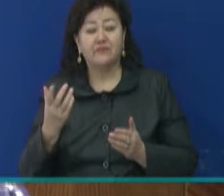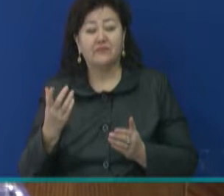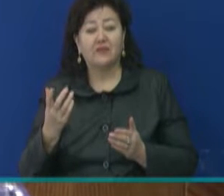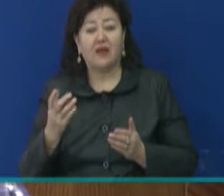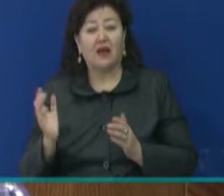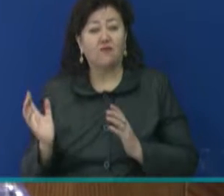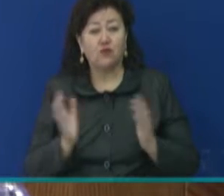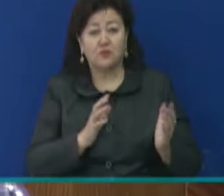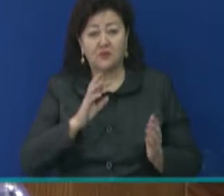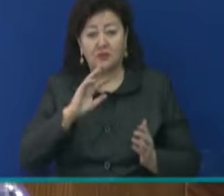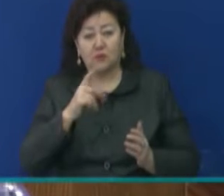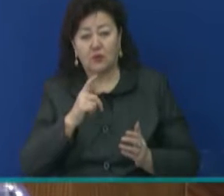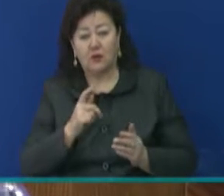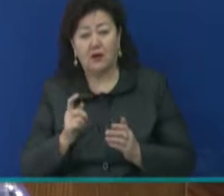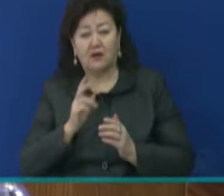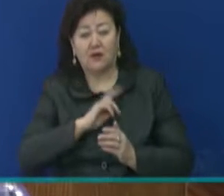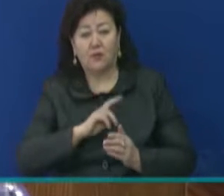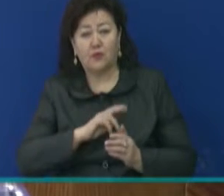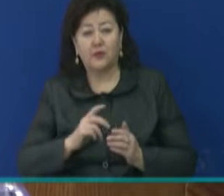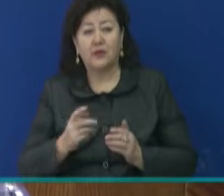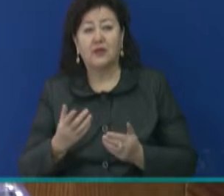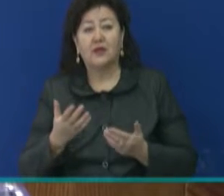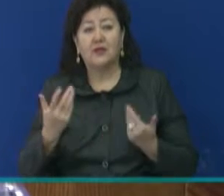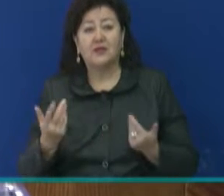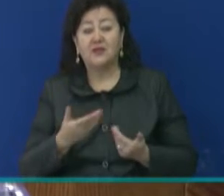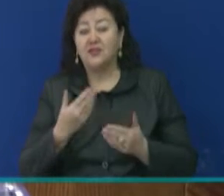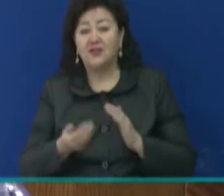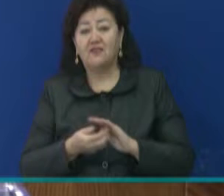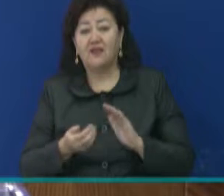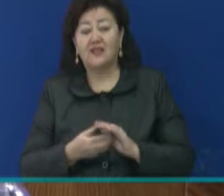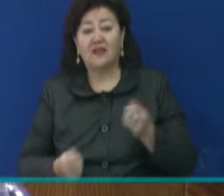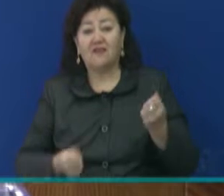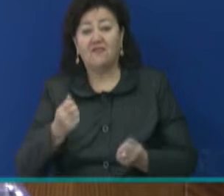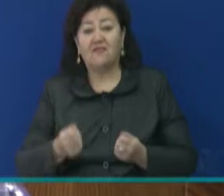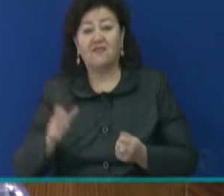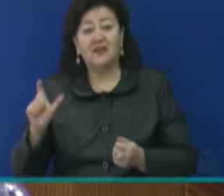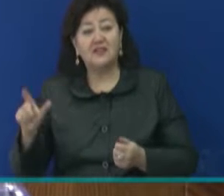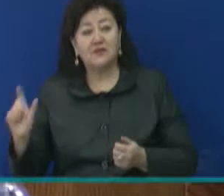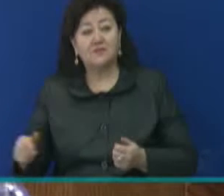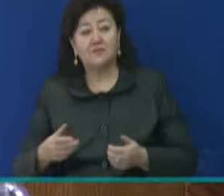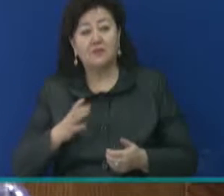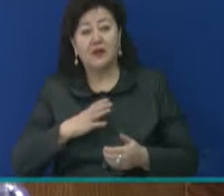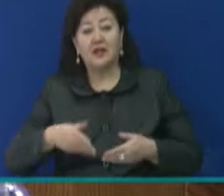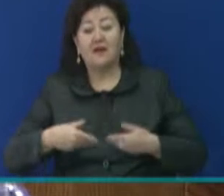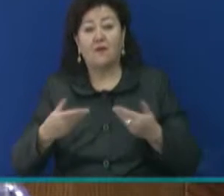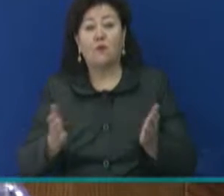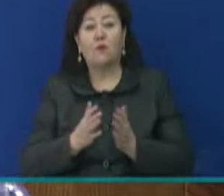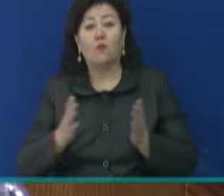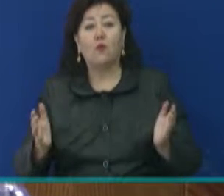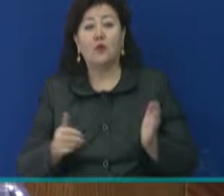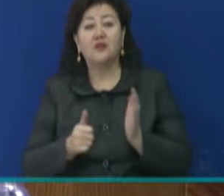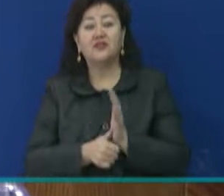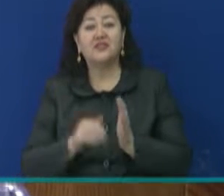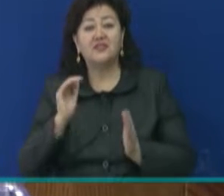водителей по информации административной полиции на территории нашей области с 2000 года вы было выдано более 6000